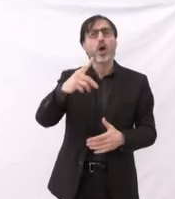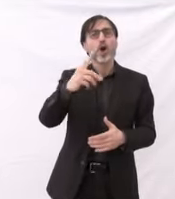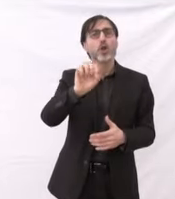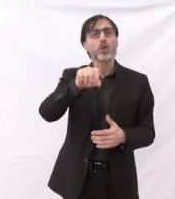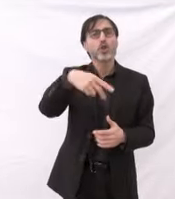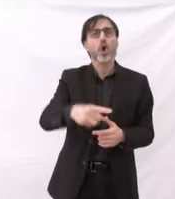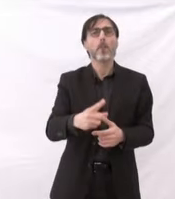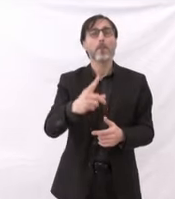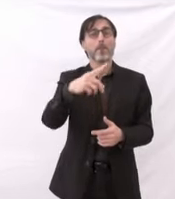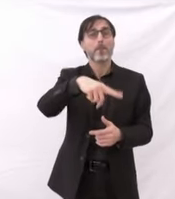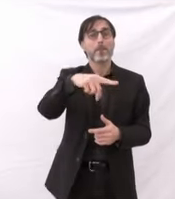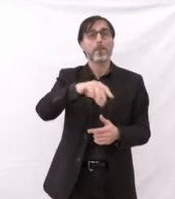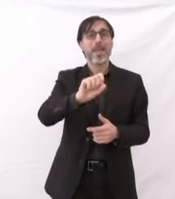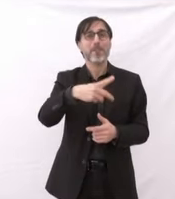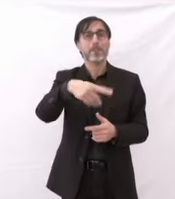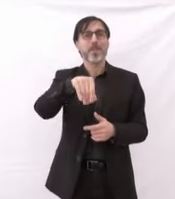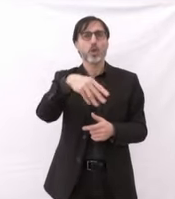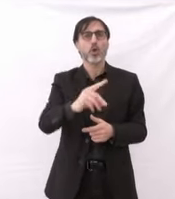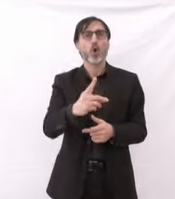Peppino Diana.